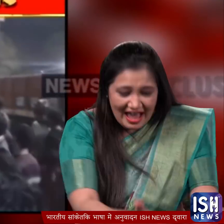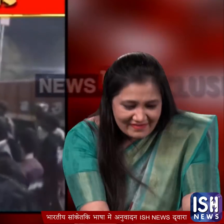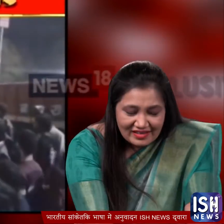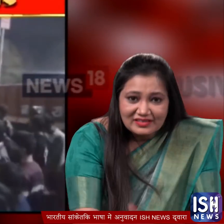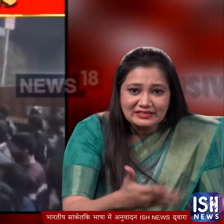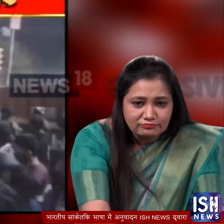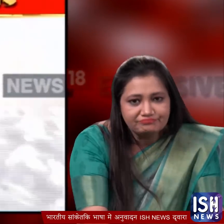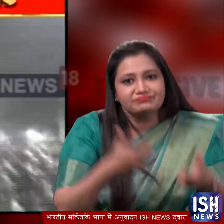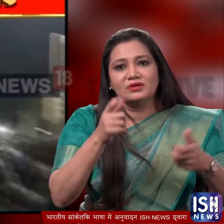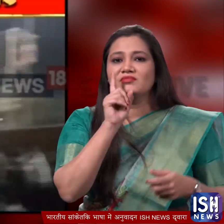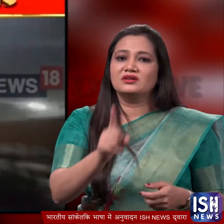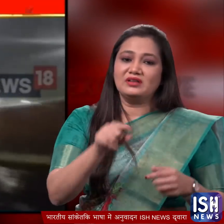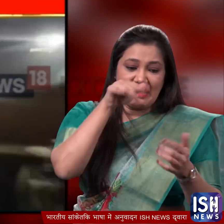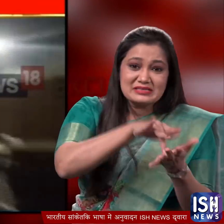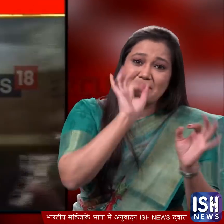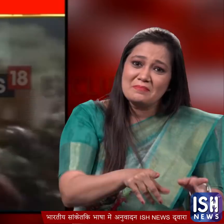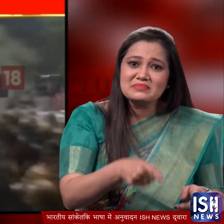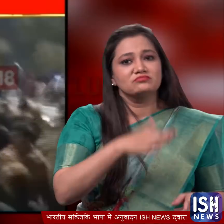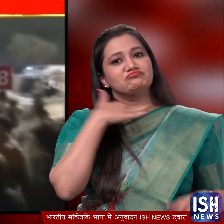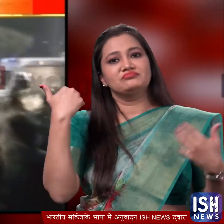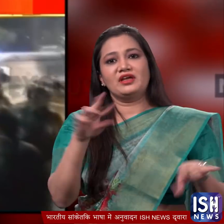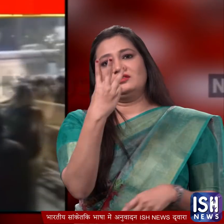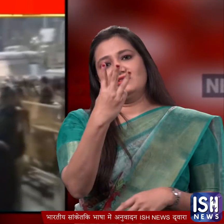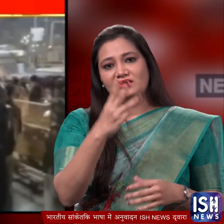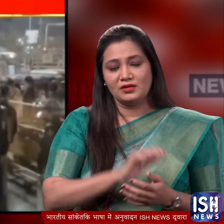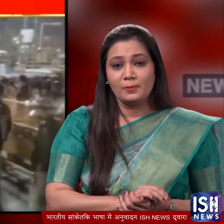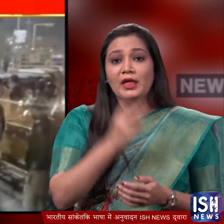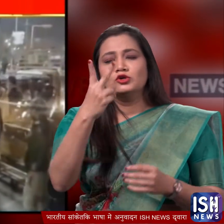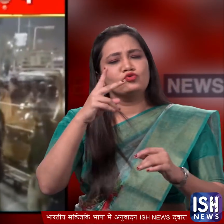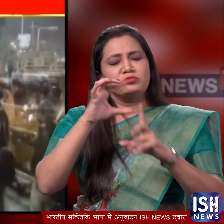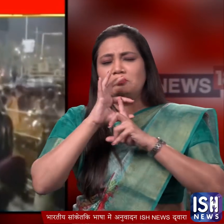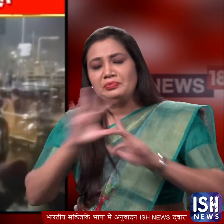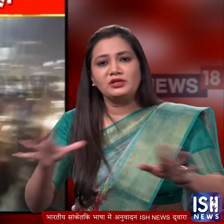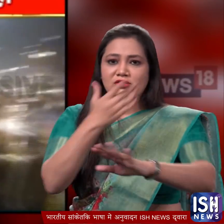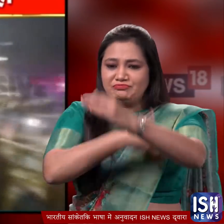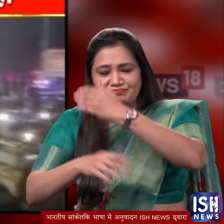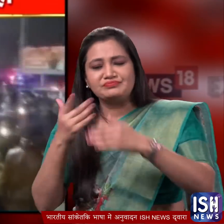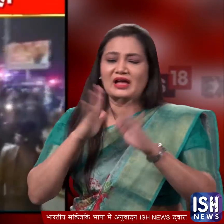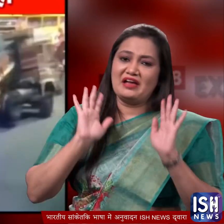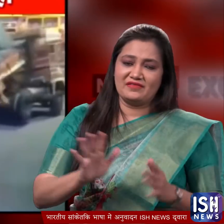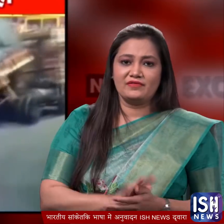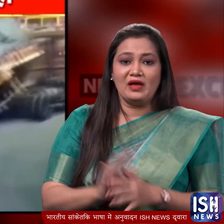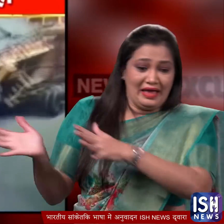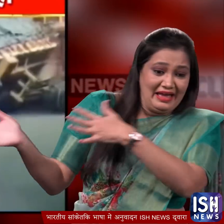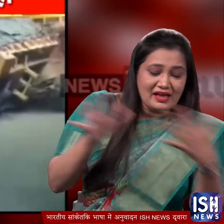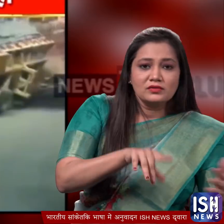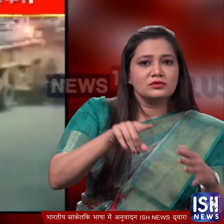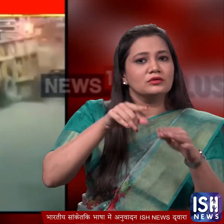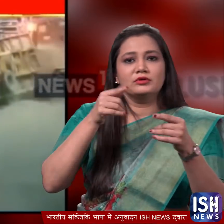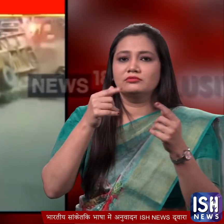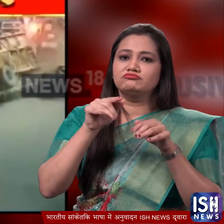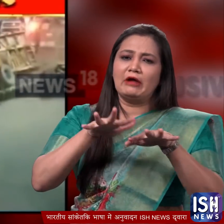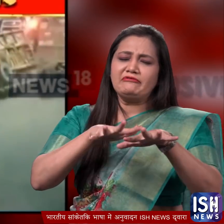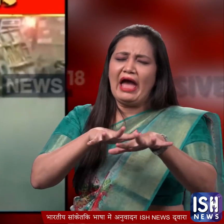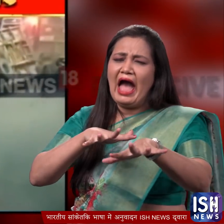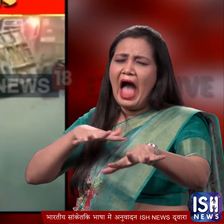दबे लोगों को निकाला जा सके। लेकिन 3 लोगों ने इस हादसे में वहीं दम तोड़ दिया, जबकि 2 लोग गंभीर रूप से घायल हो गए। ट्रक के पलटने से हाईवे